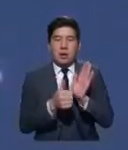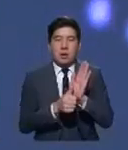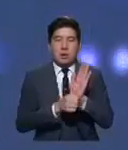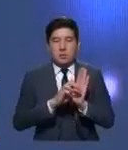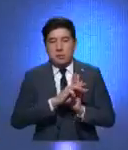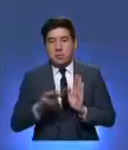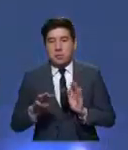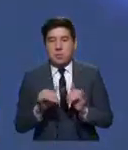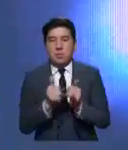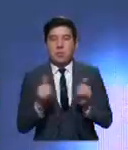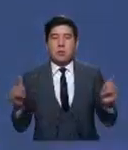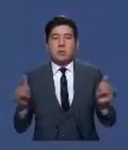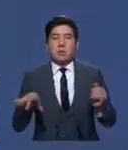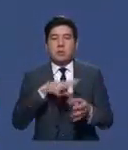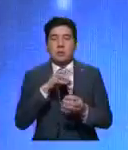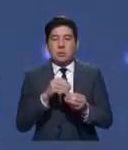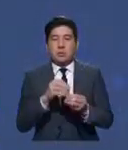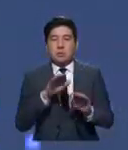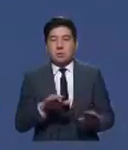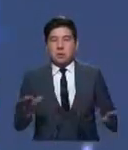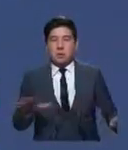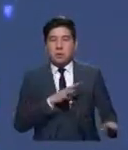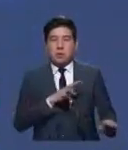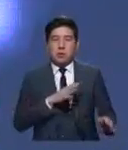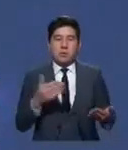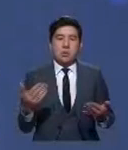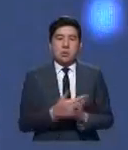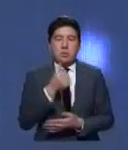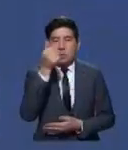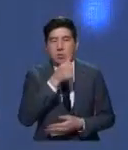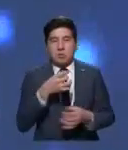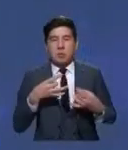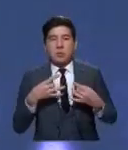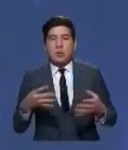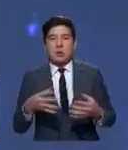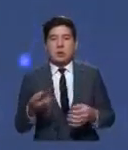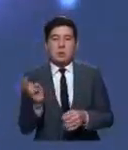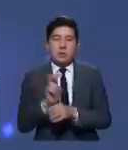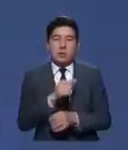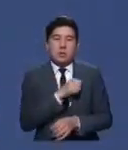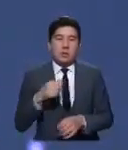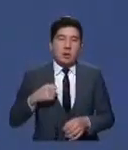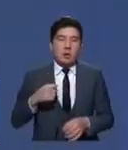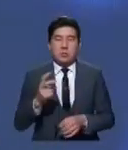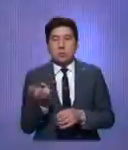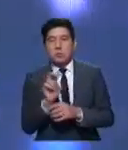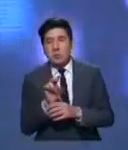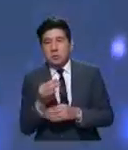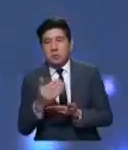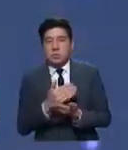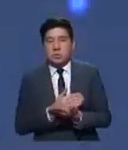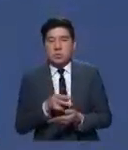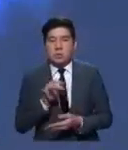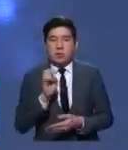Сегодня, как и вы, более 6 миллионов детей празднуют Новый год. Всего за эти 3 дня вы посетили самые красивые достопримечательности нашего